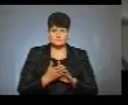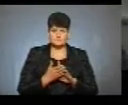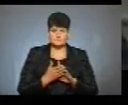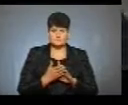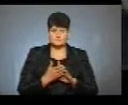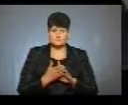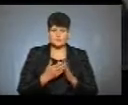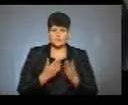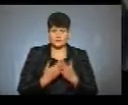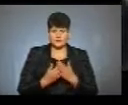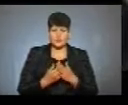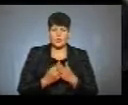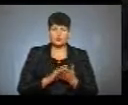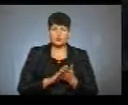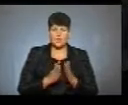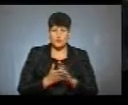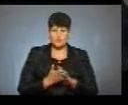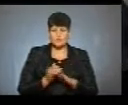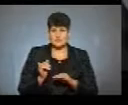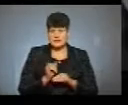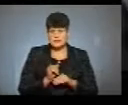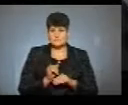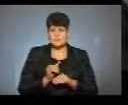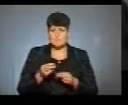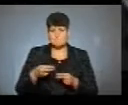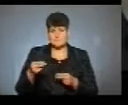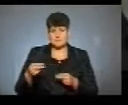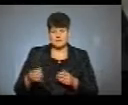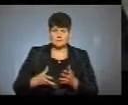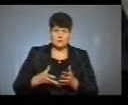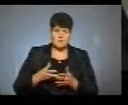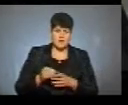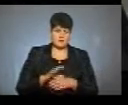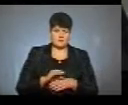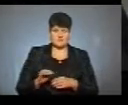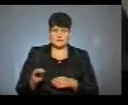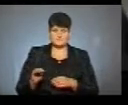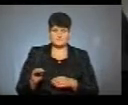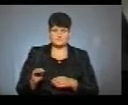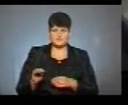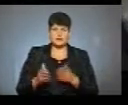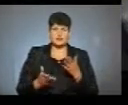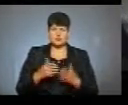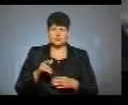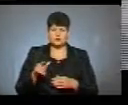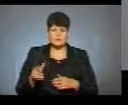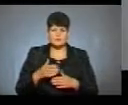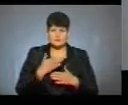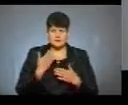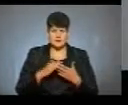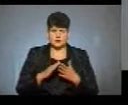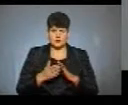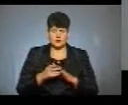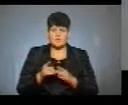до типового договору і підписує, проплачує, та й все. Якщо в людини немає договору,